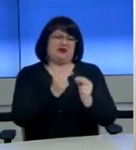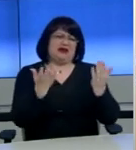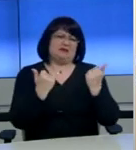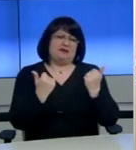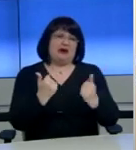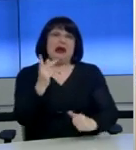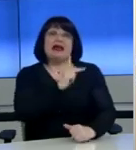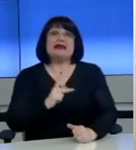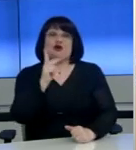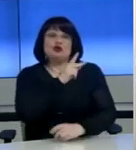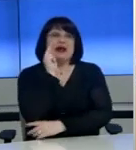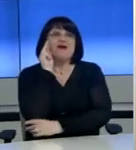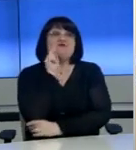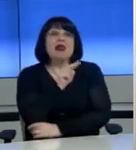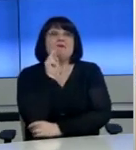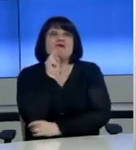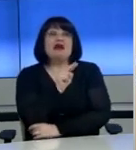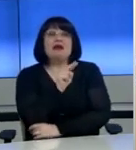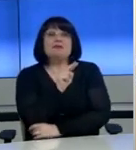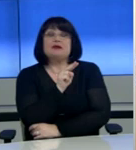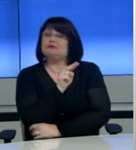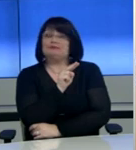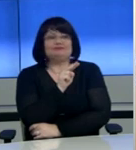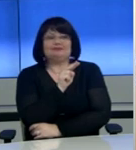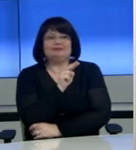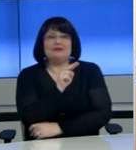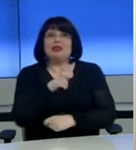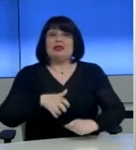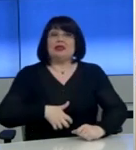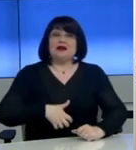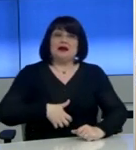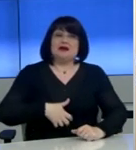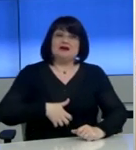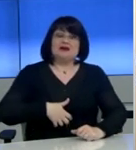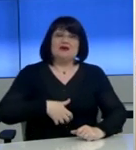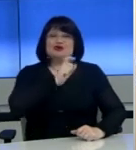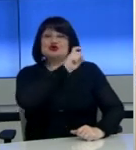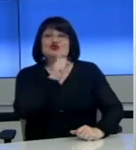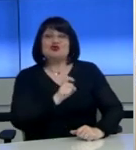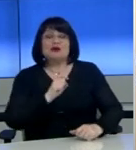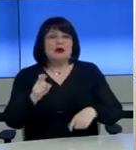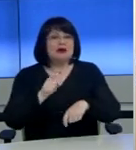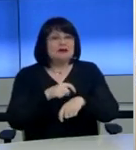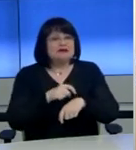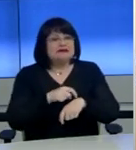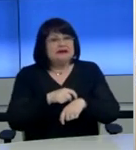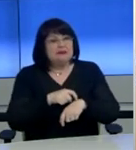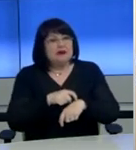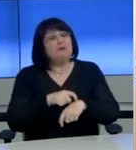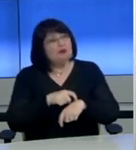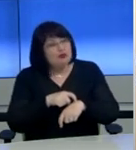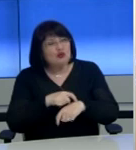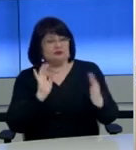που η κοινωνία την παρακολουθεί και μάλιστα την παρακολουθεί γιατί έτσι τα έχει φέρει η ζωή την ώρα που